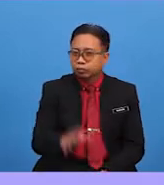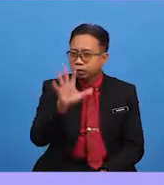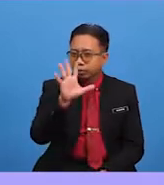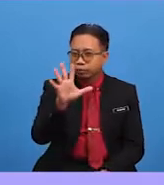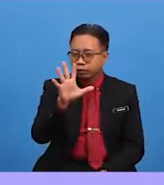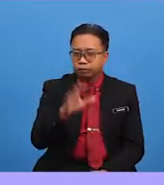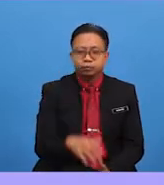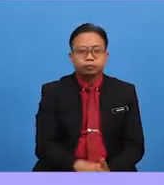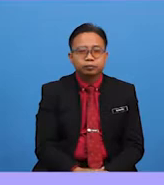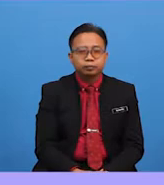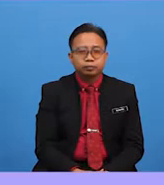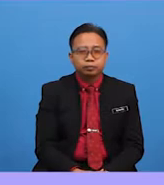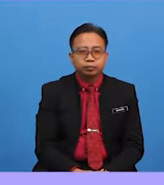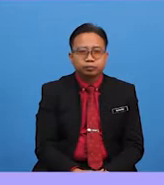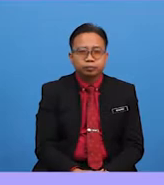Yang kelima,